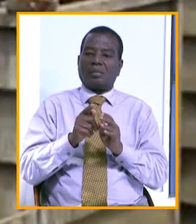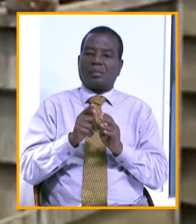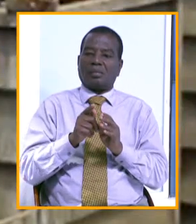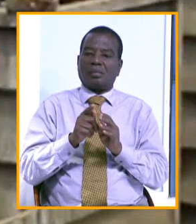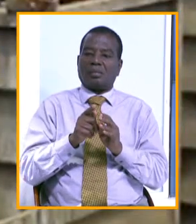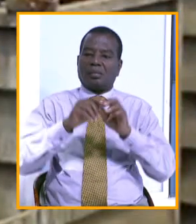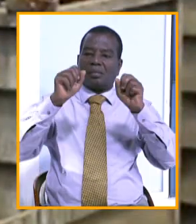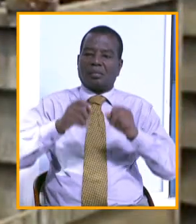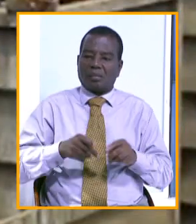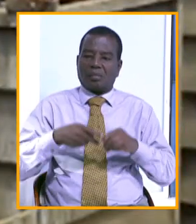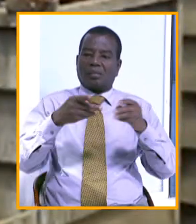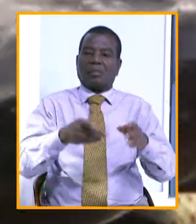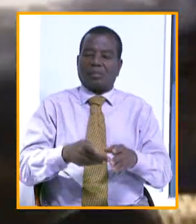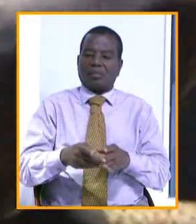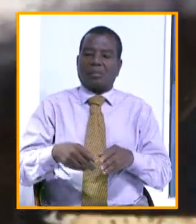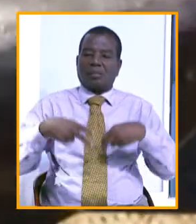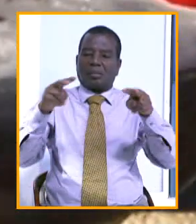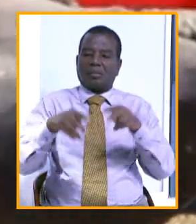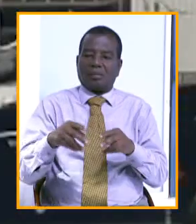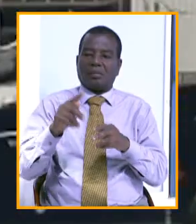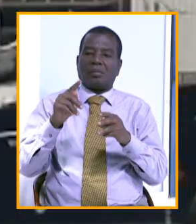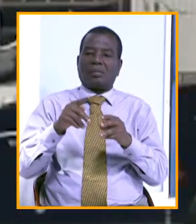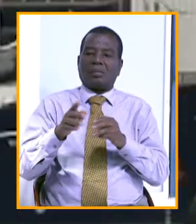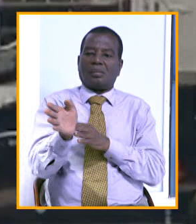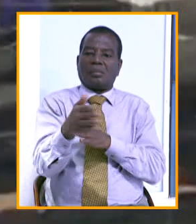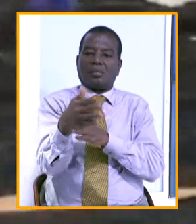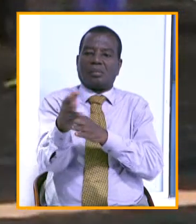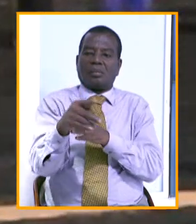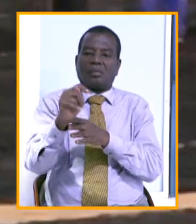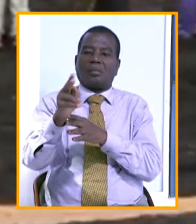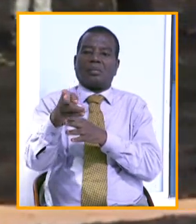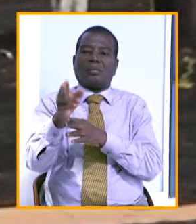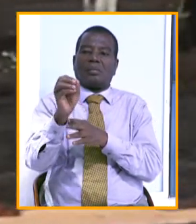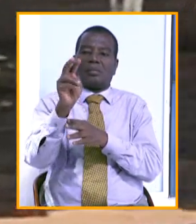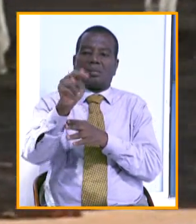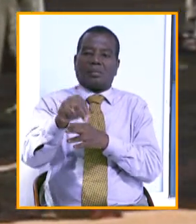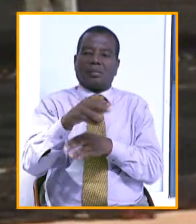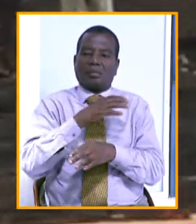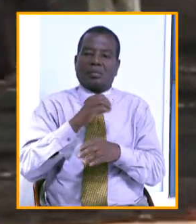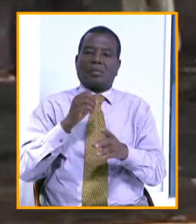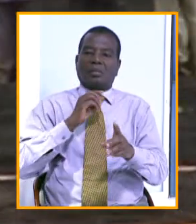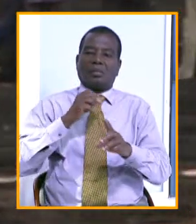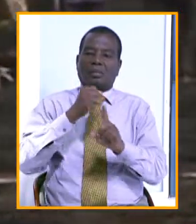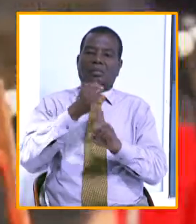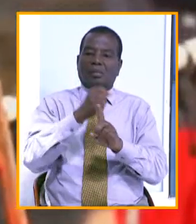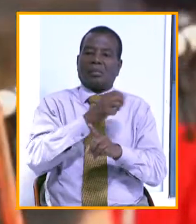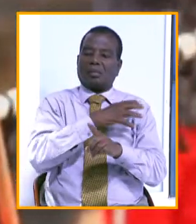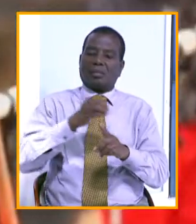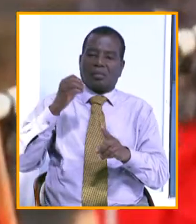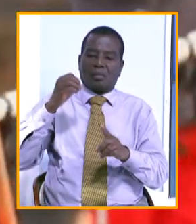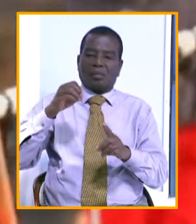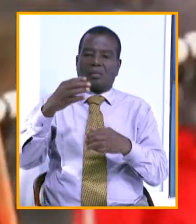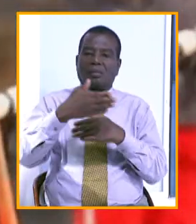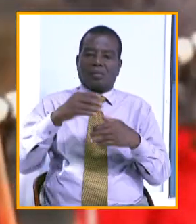en vente du poisson thon. Il a également plaidé auprès du gouvernement et du président de la République afin de se